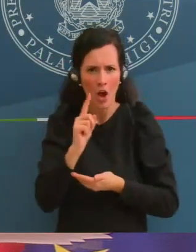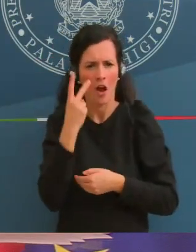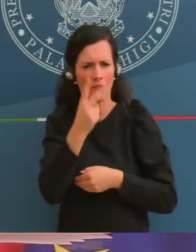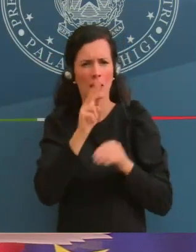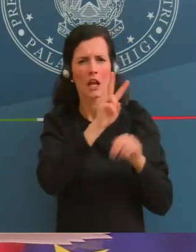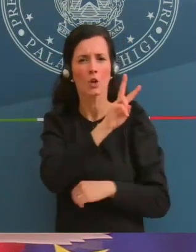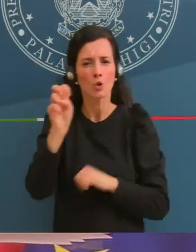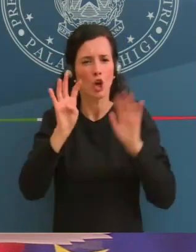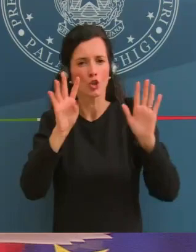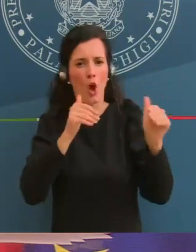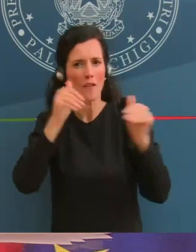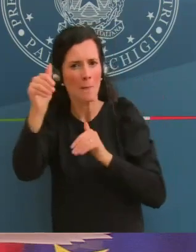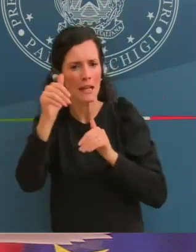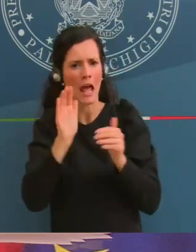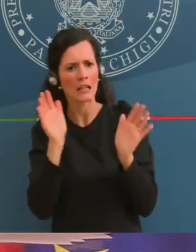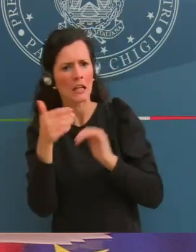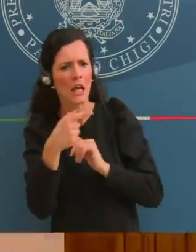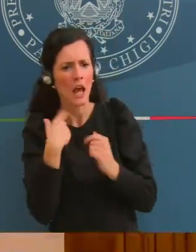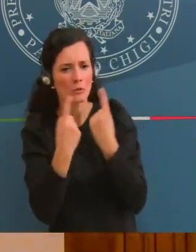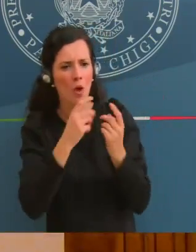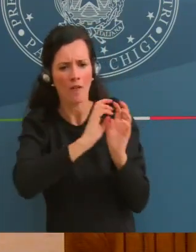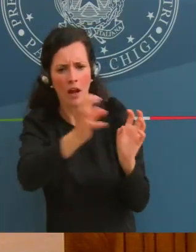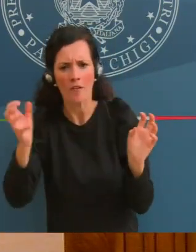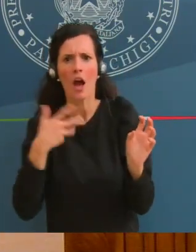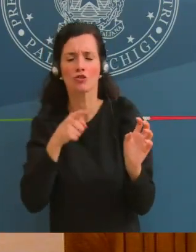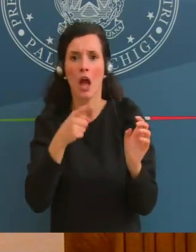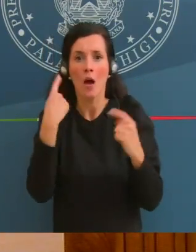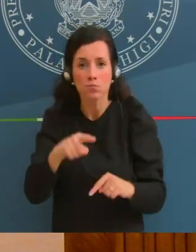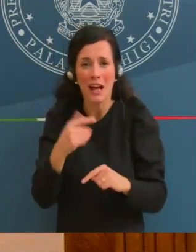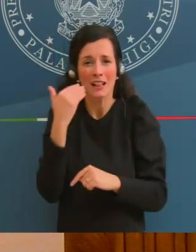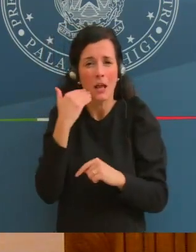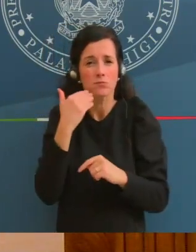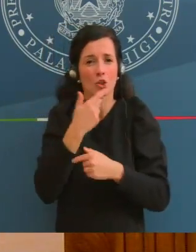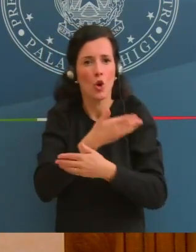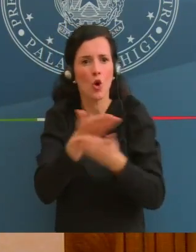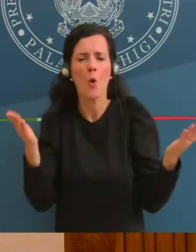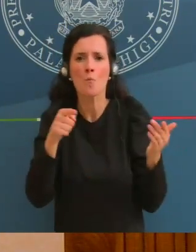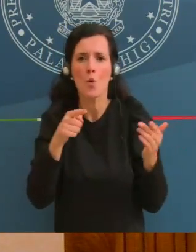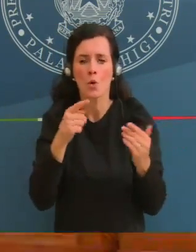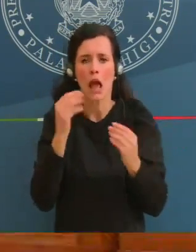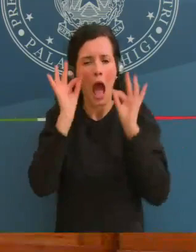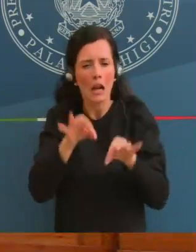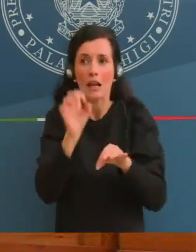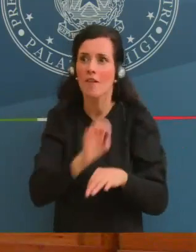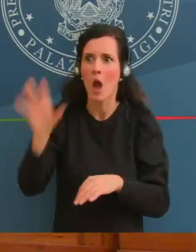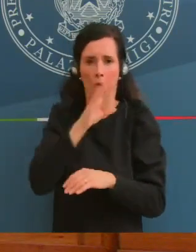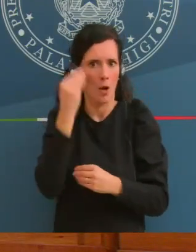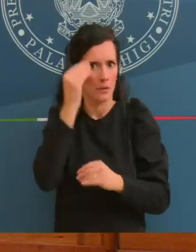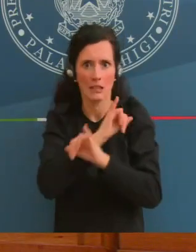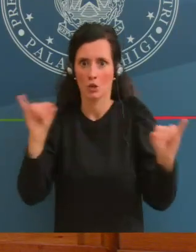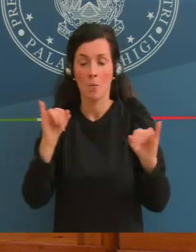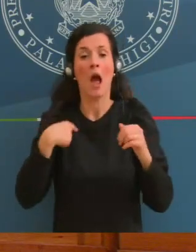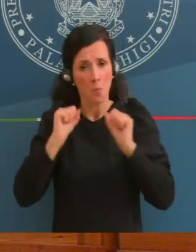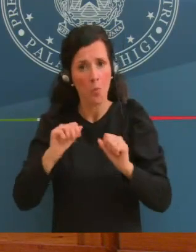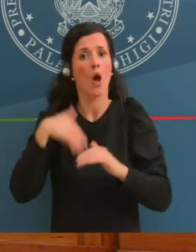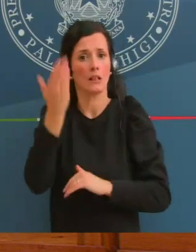più continuiamo con yanina landau di classi e di sì buonasera presidente parlavamo